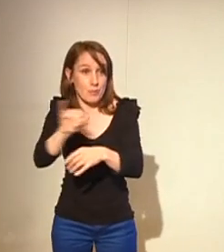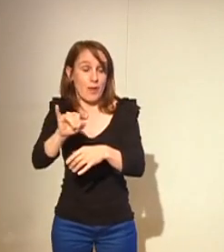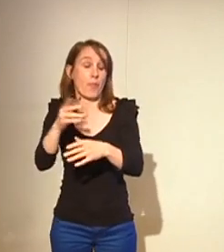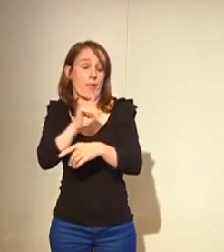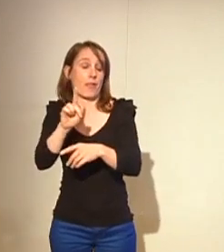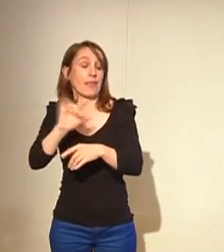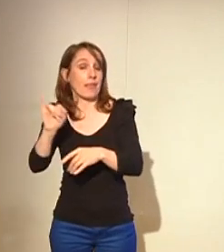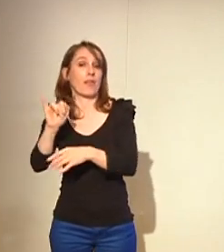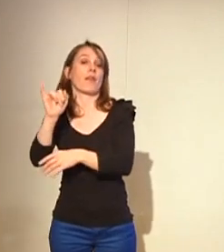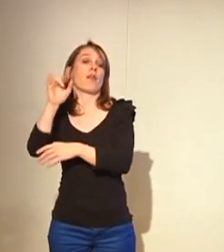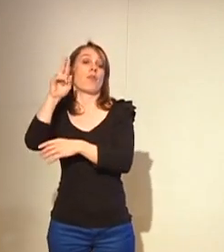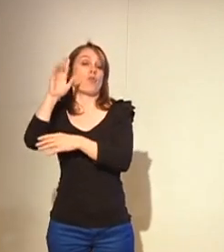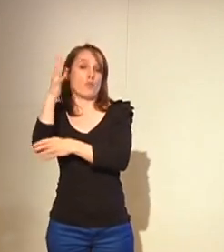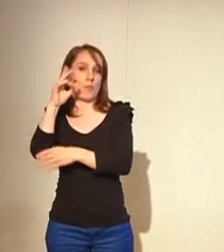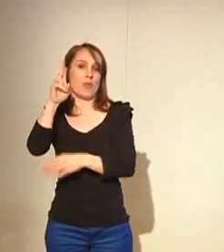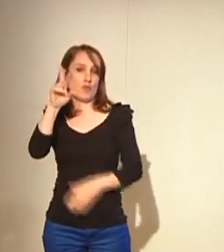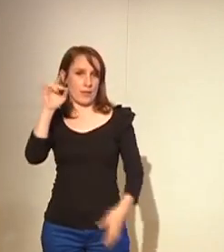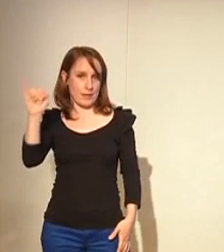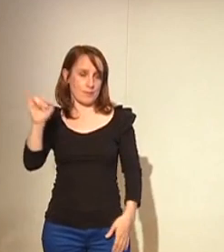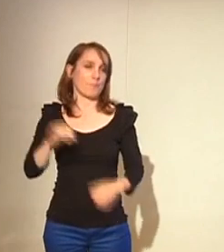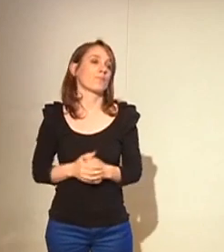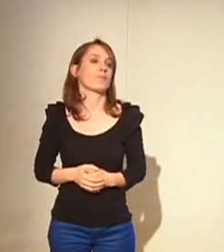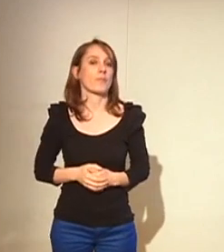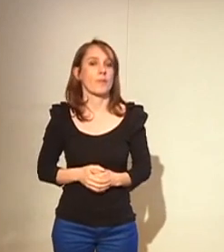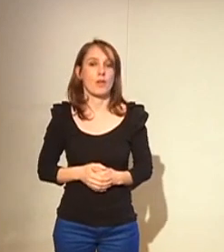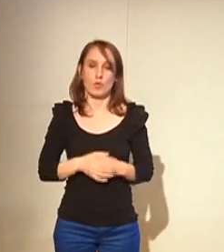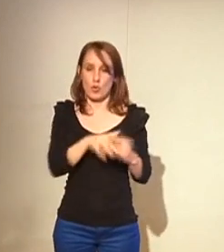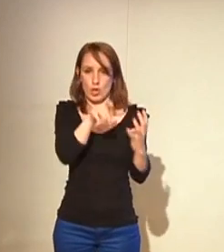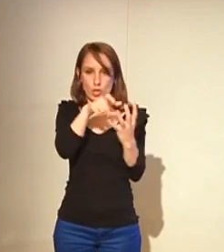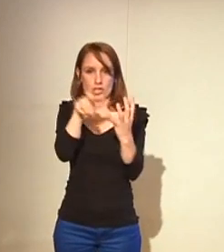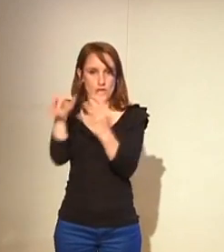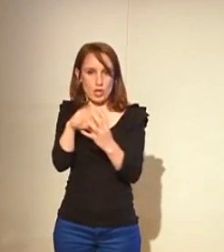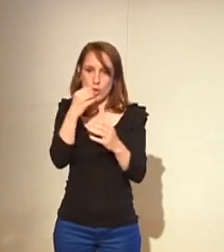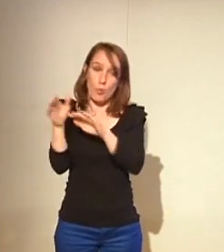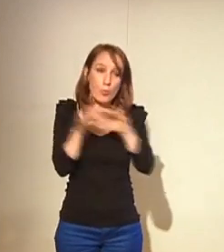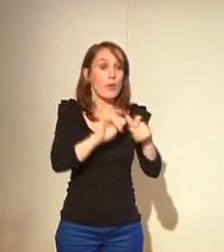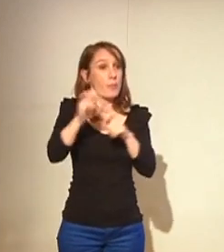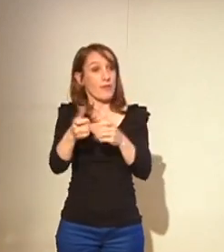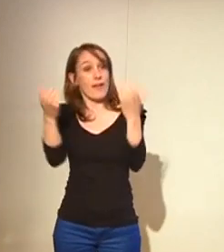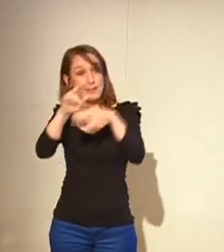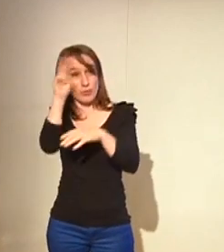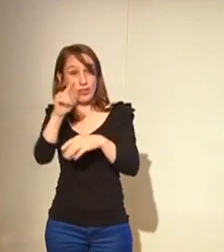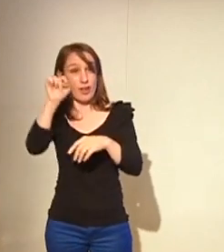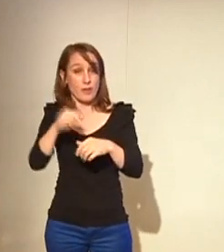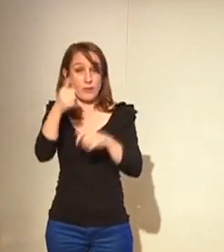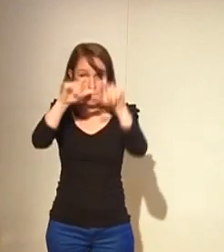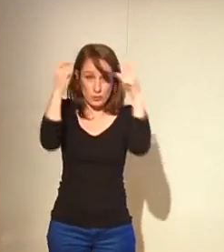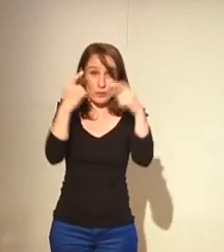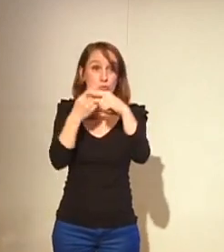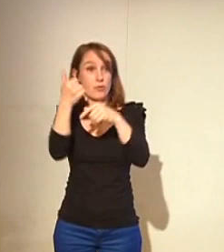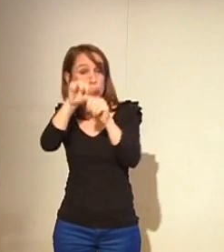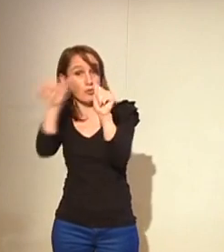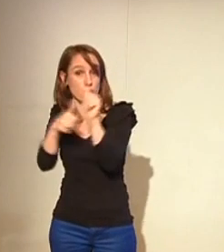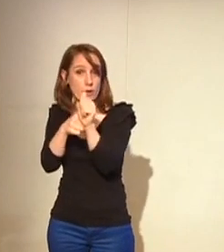avons donc un censeur enfin pour l'assemblée général il nous faut un titulaire un suppléant nous avons pour